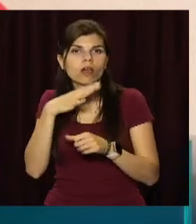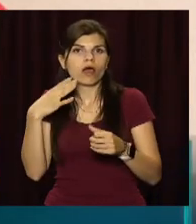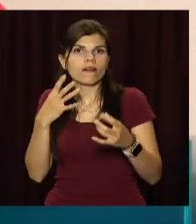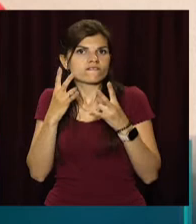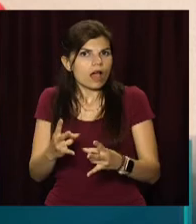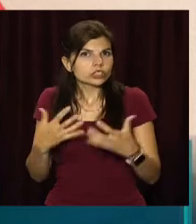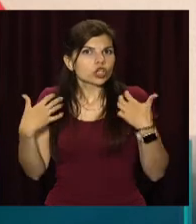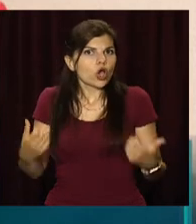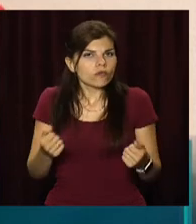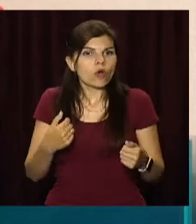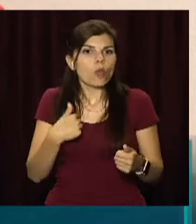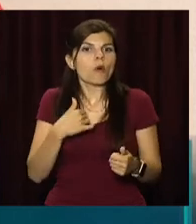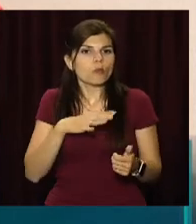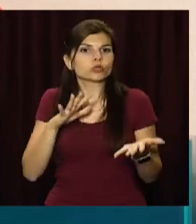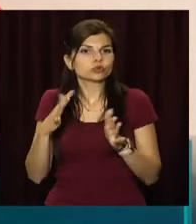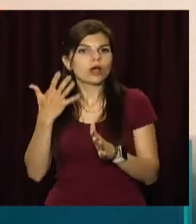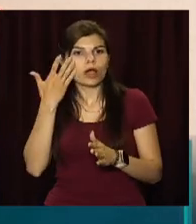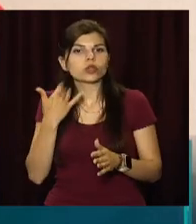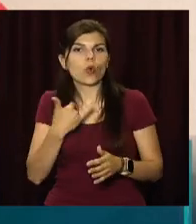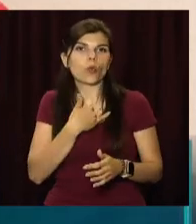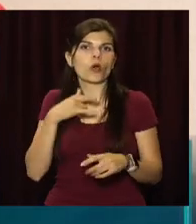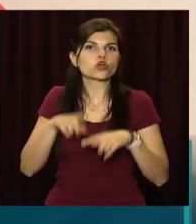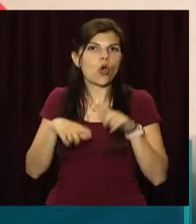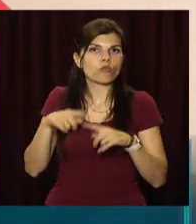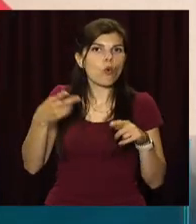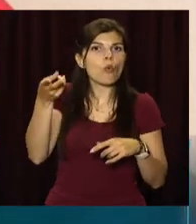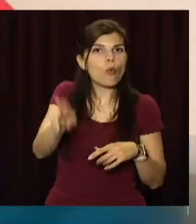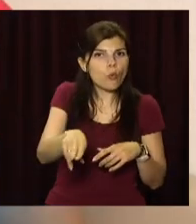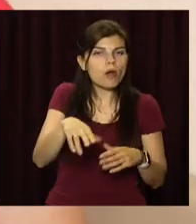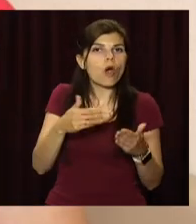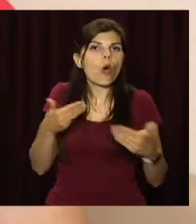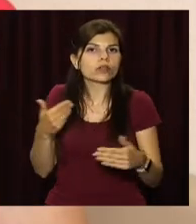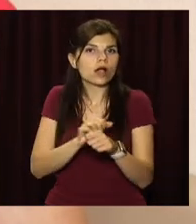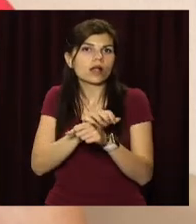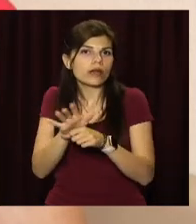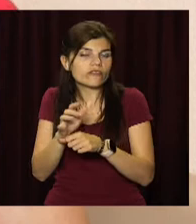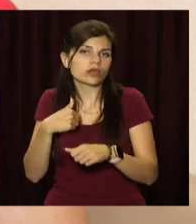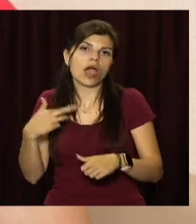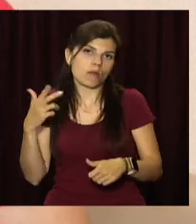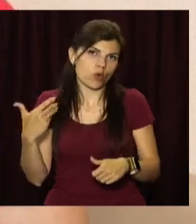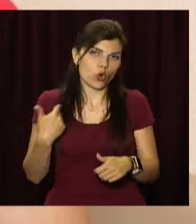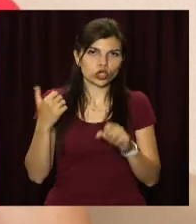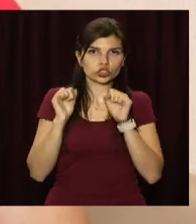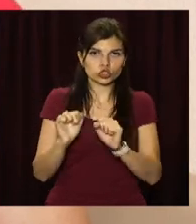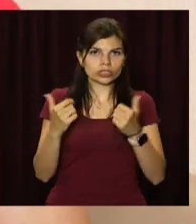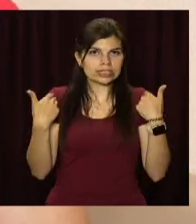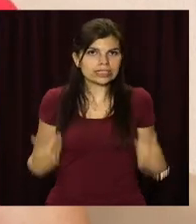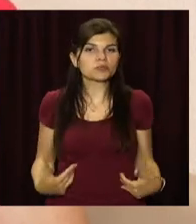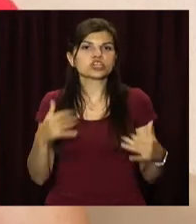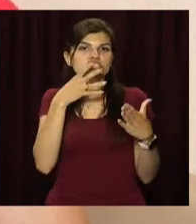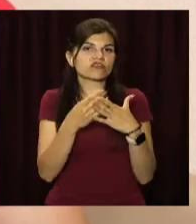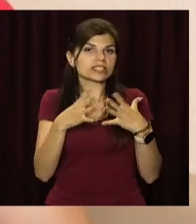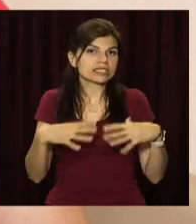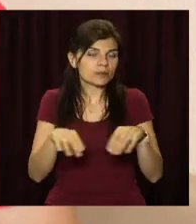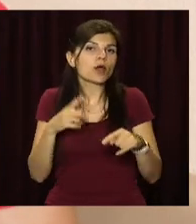меня был случай, когда у меня вот умер родственник, например, от коронавируса, и мне хотелось бы защитить себя, свою семью,